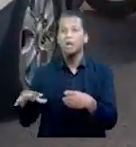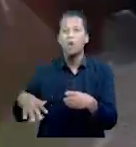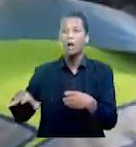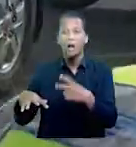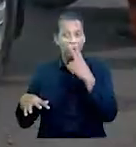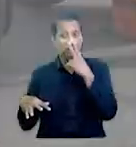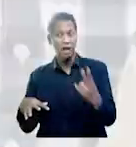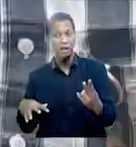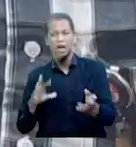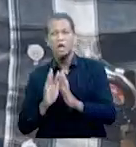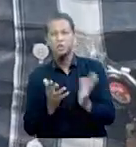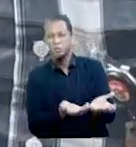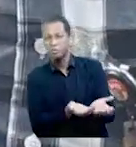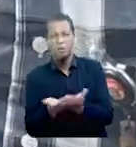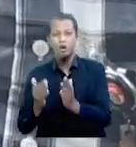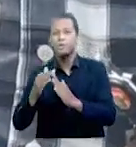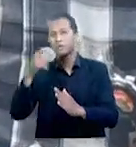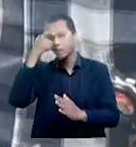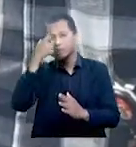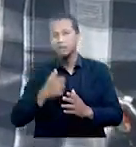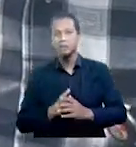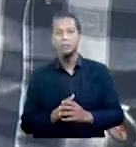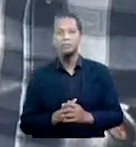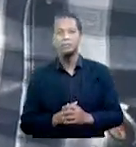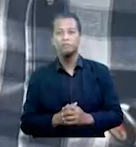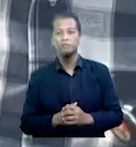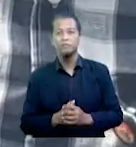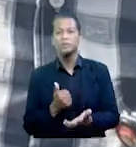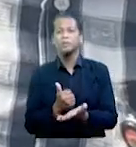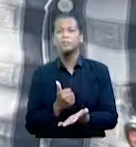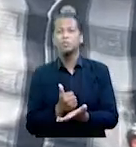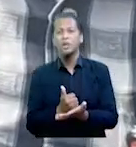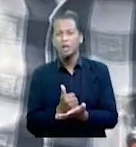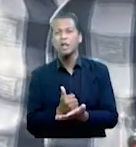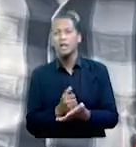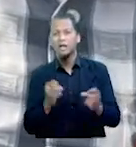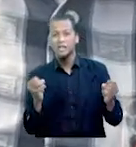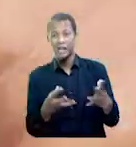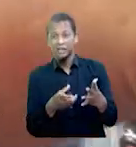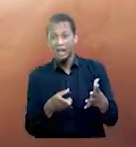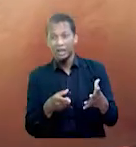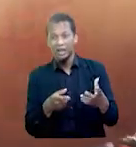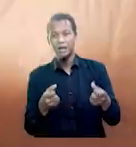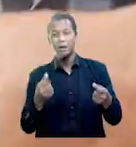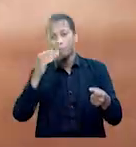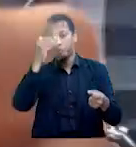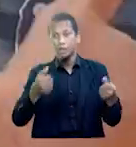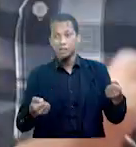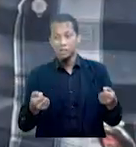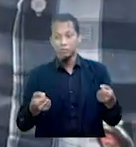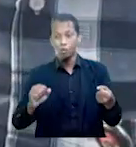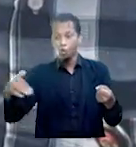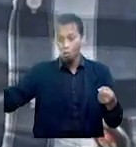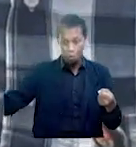pertolongan medis. Menghindari motor gitu atau gimana? Dari motor dia langsung main masuk kanan. Motor nyalip atau gitu? Motor di situ, langsung